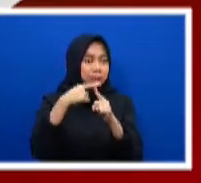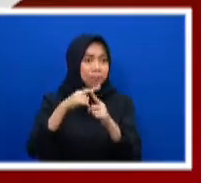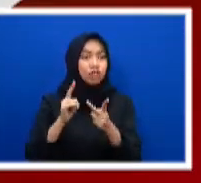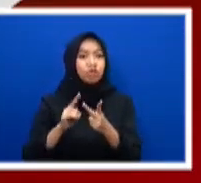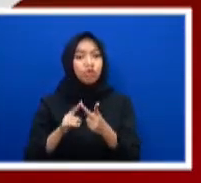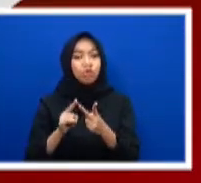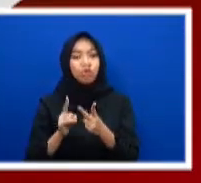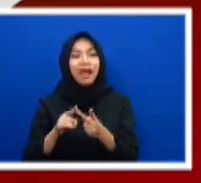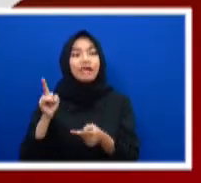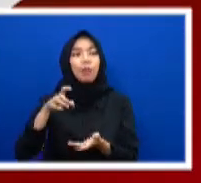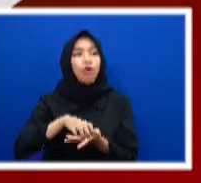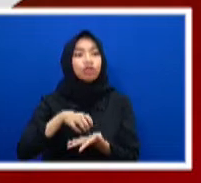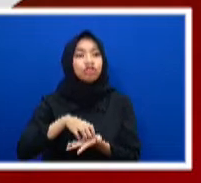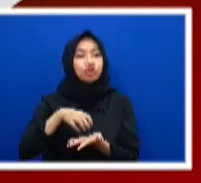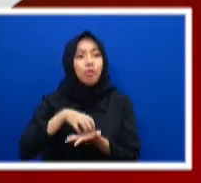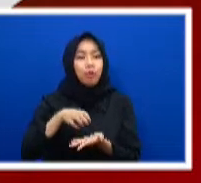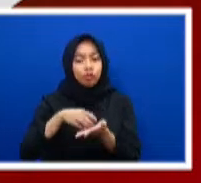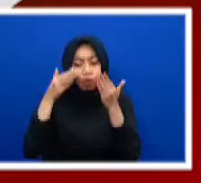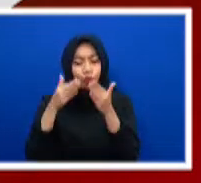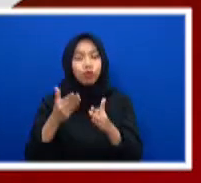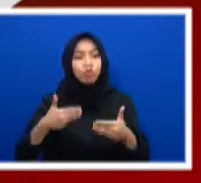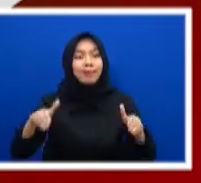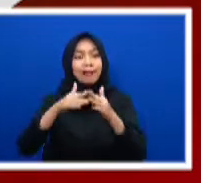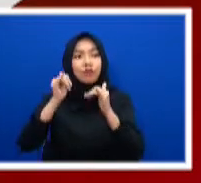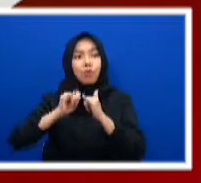kita menjadi layanan prima. Jadi